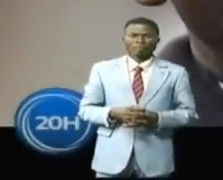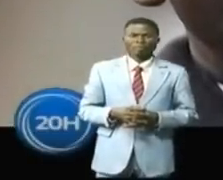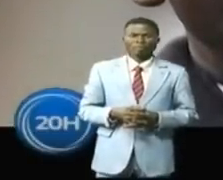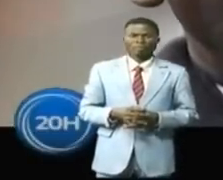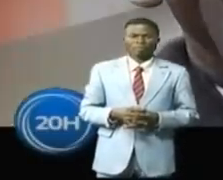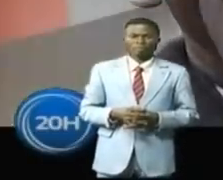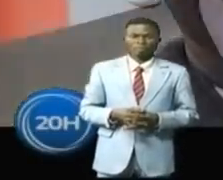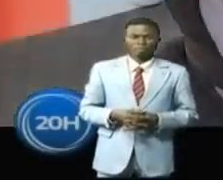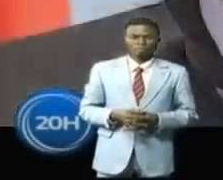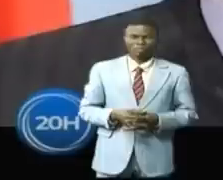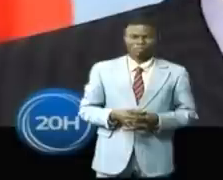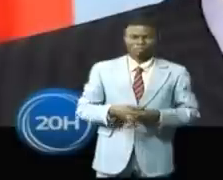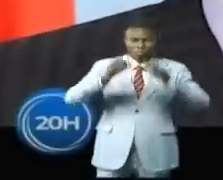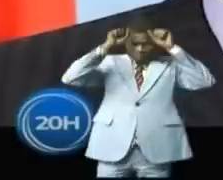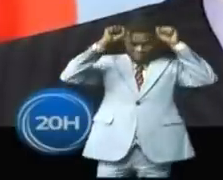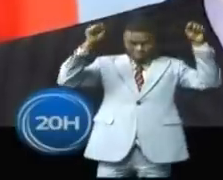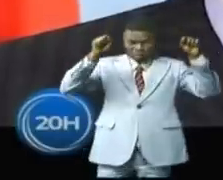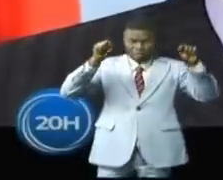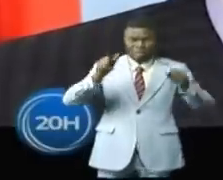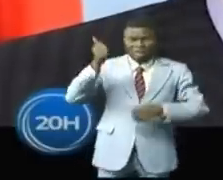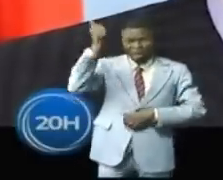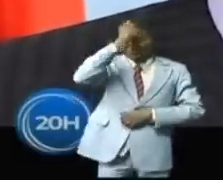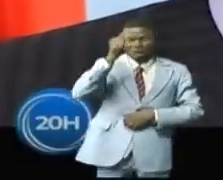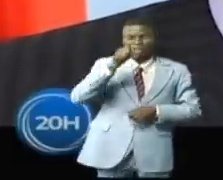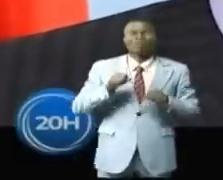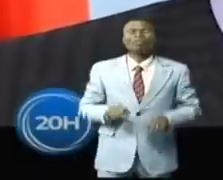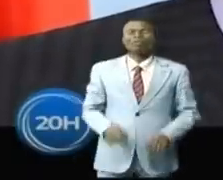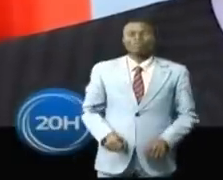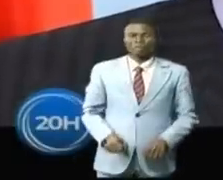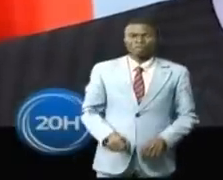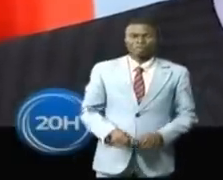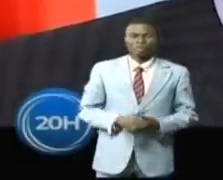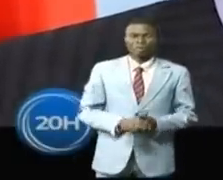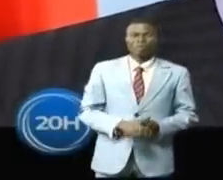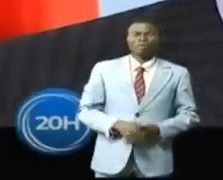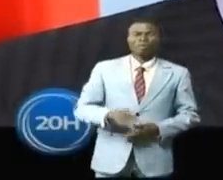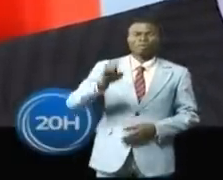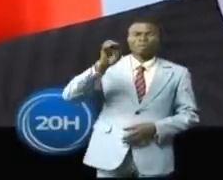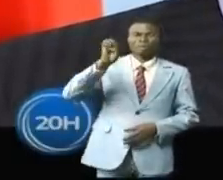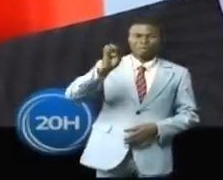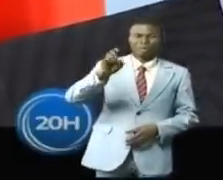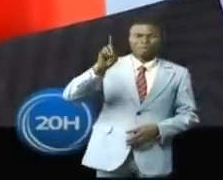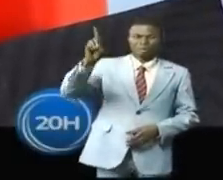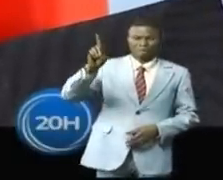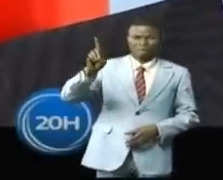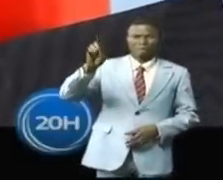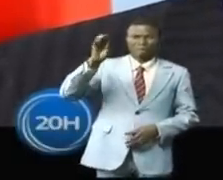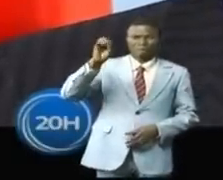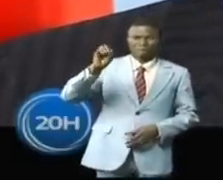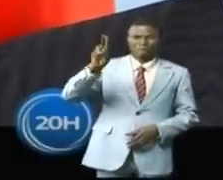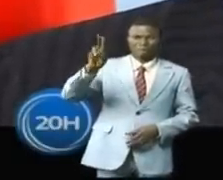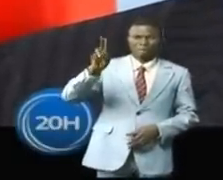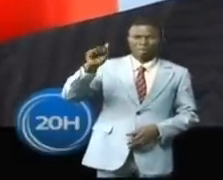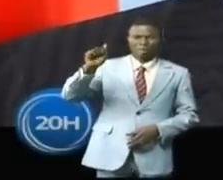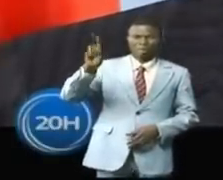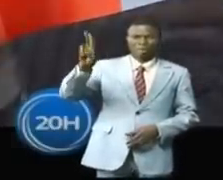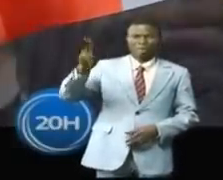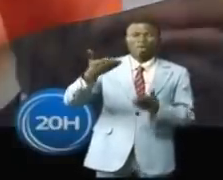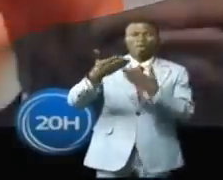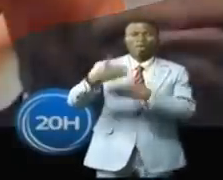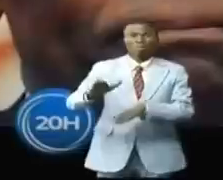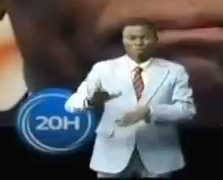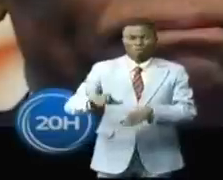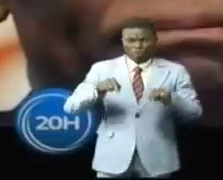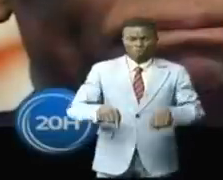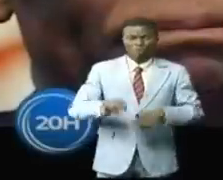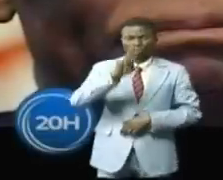C'est une figure africaine qui vient de s'éteindre. José Eduardo dos Santos a tiré sa révérence à l'âge de 79 ans ce